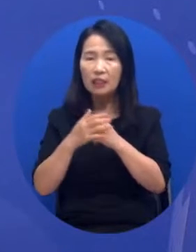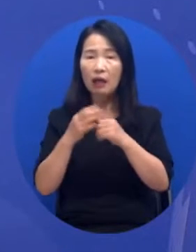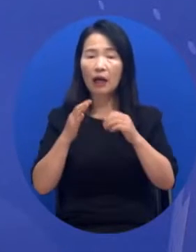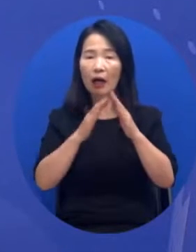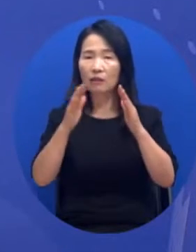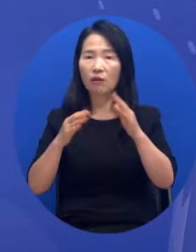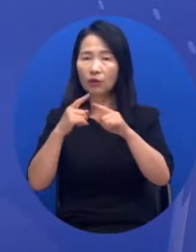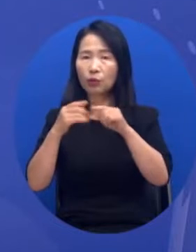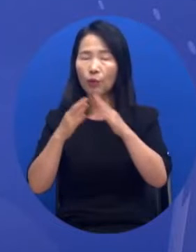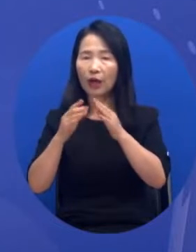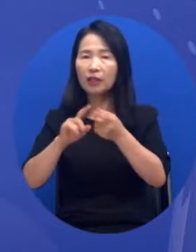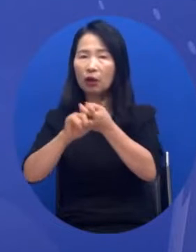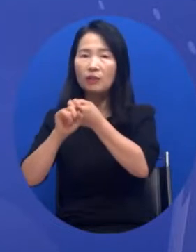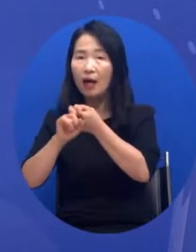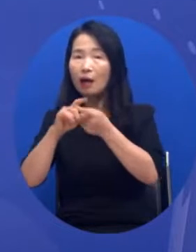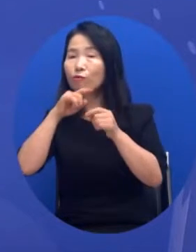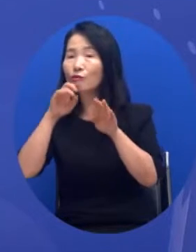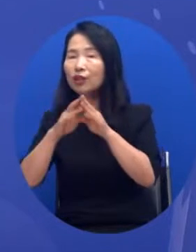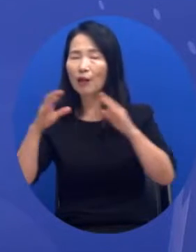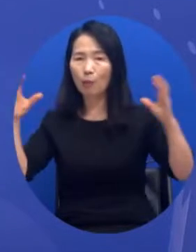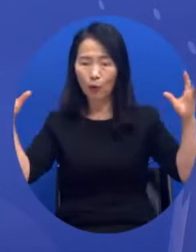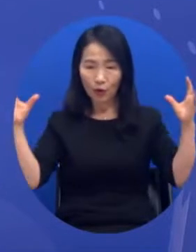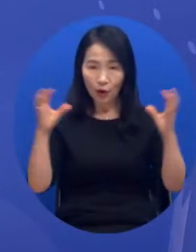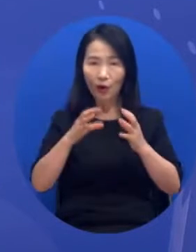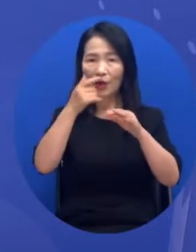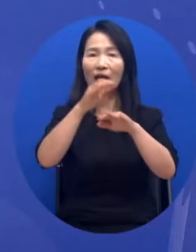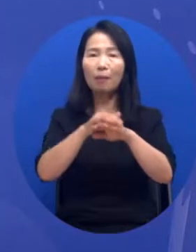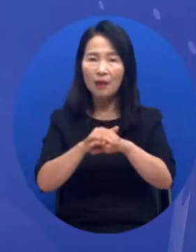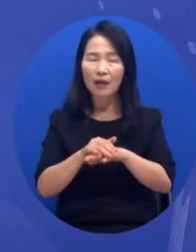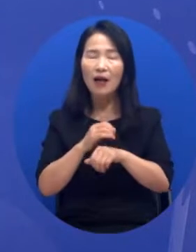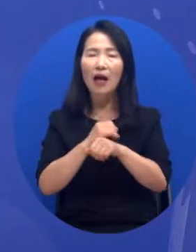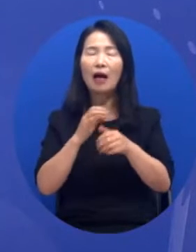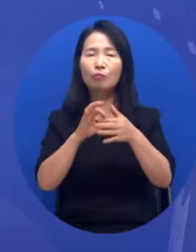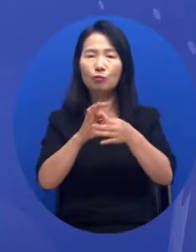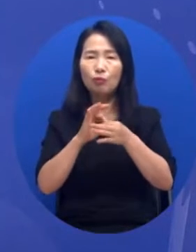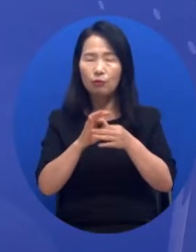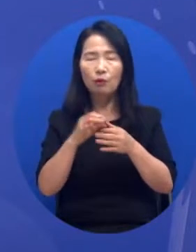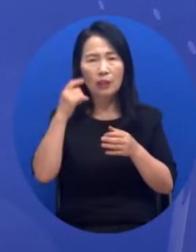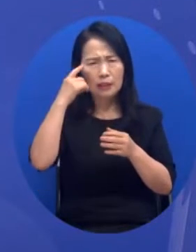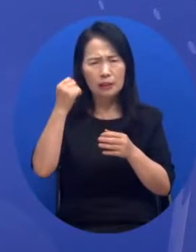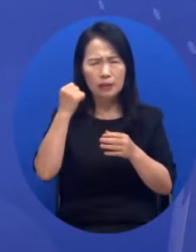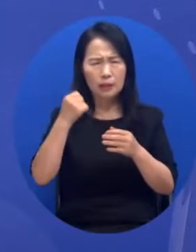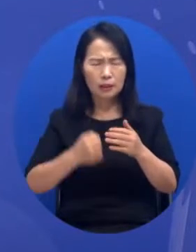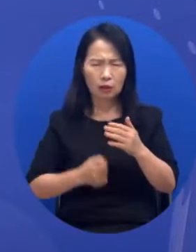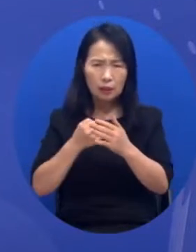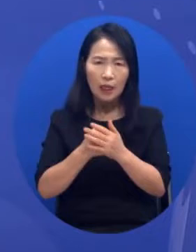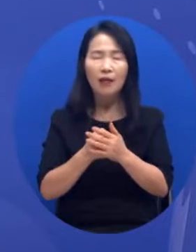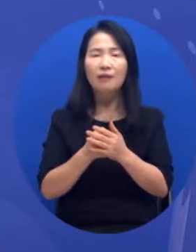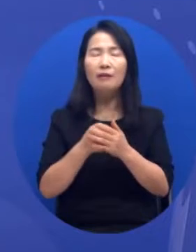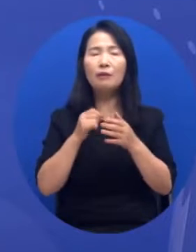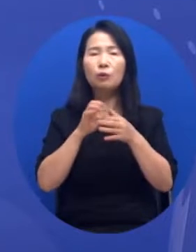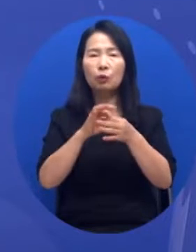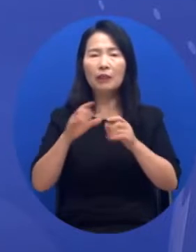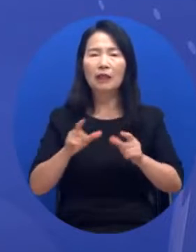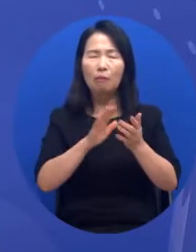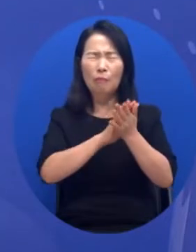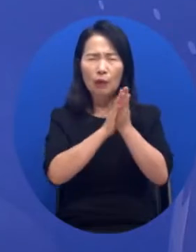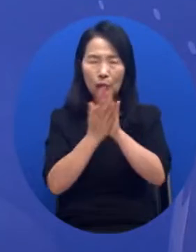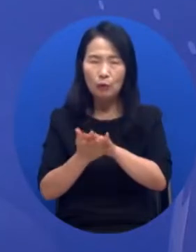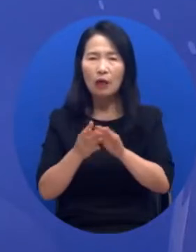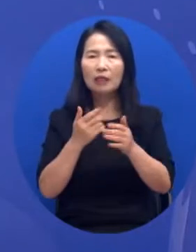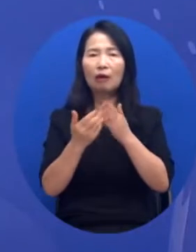가정교회들이 연합으로 주일날 모여서 예배드림으로 의지적인 결단함으로 삶을 변화를 경험하게 되는 거죠.